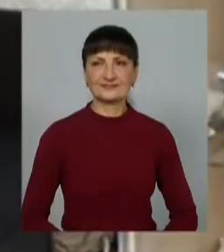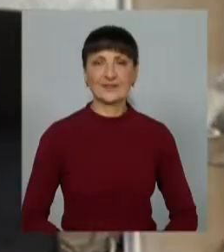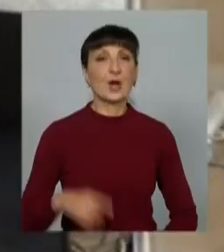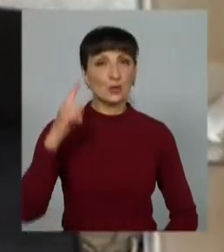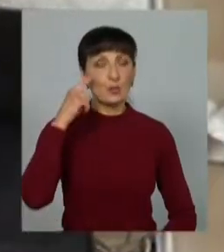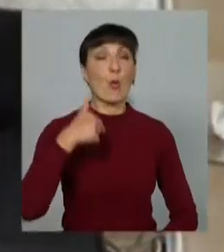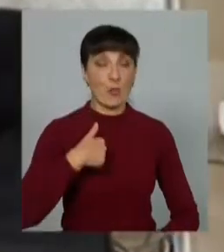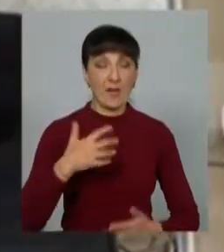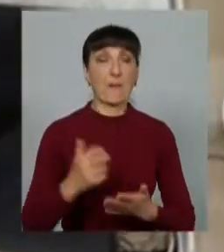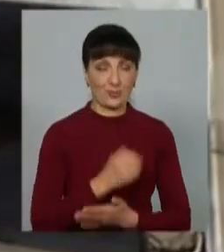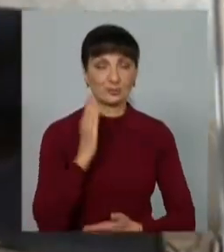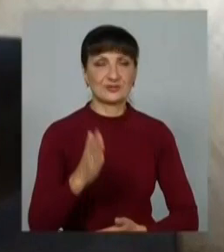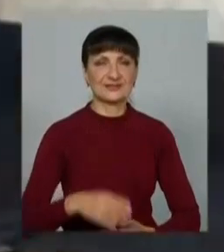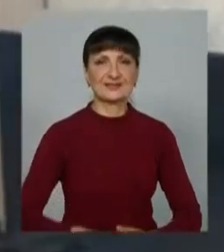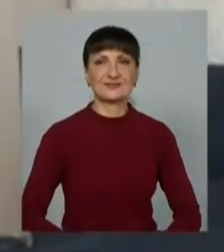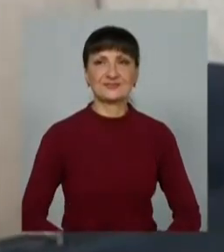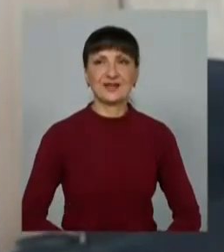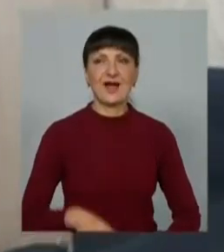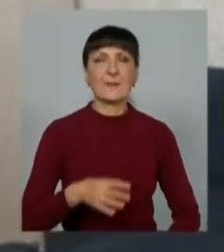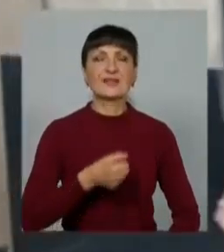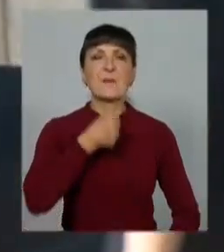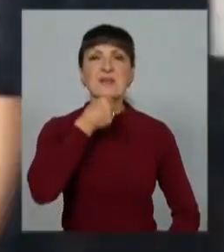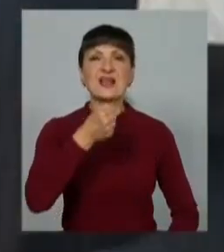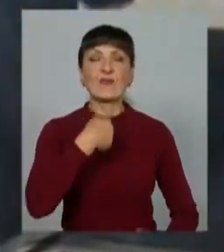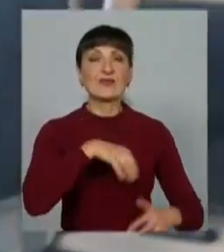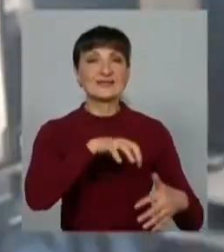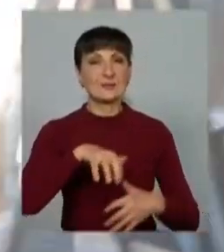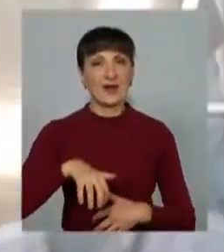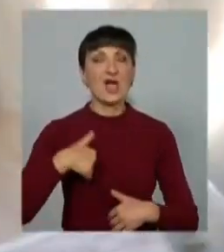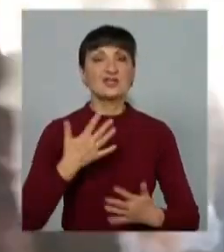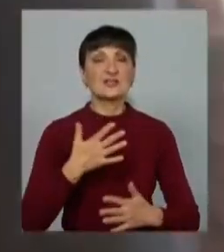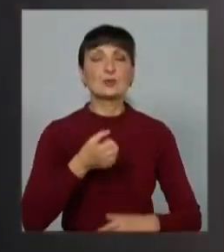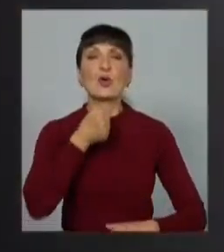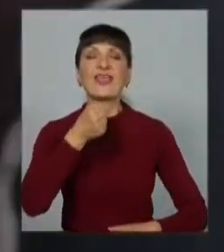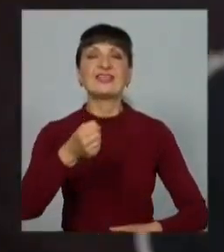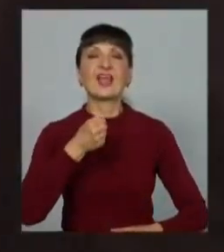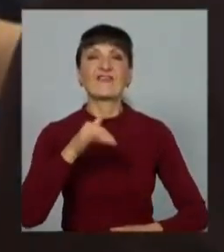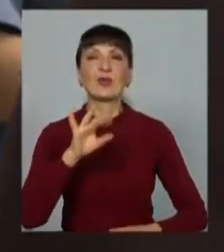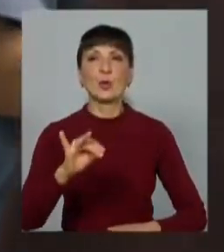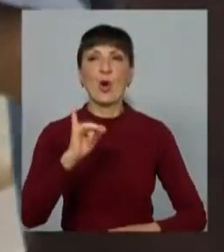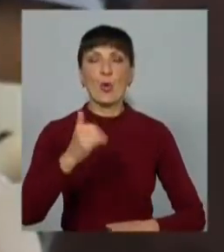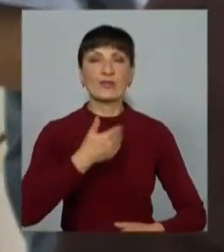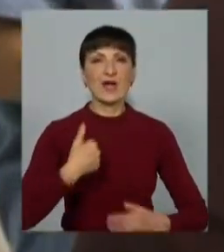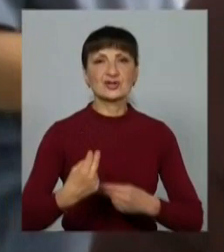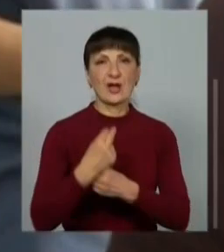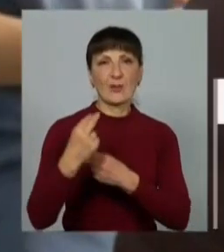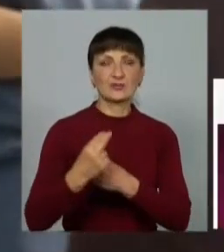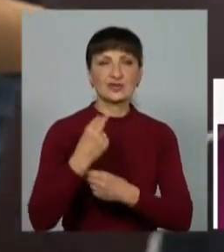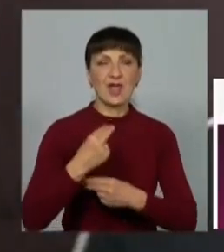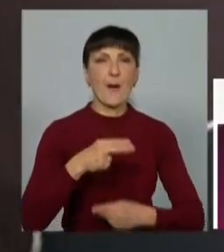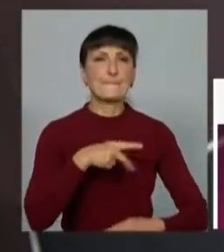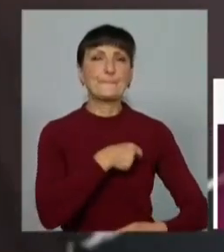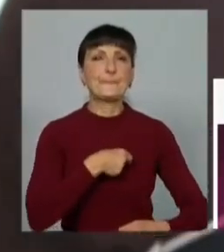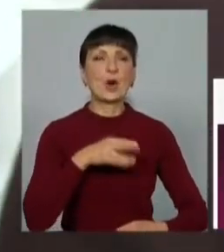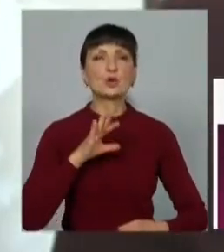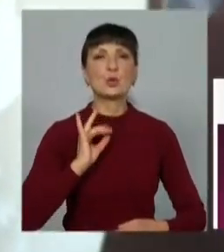Думаю, у меня получится. Ну а пока микрофон забираю я. Меня зовут Аслан Жапарах, и сейчас я буду брать интервью у нашего наставника-продюсера Азата Халимова,